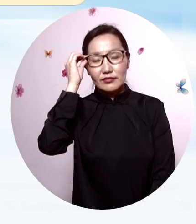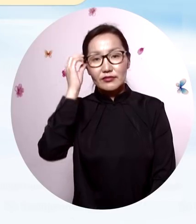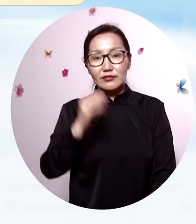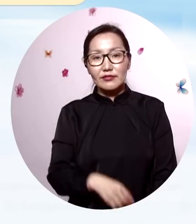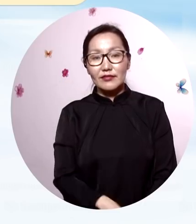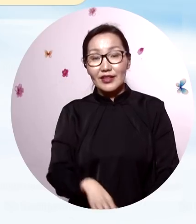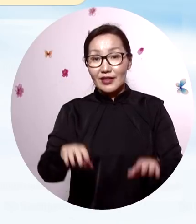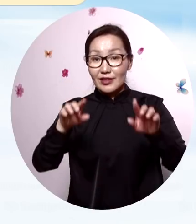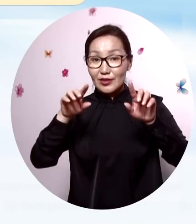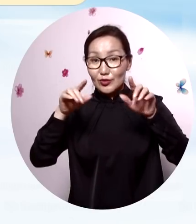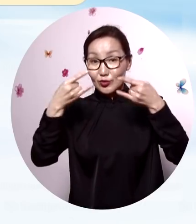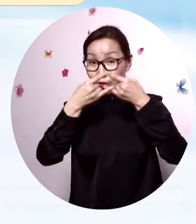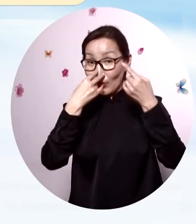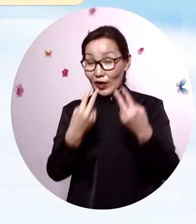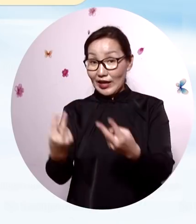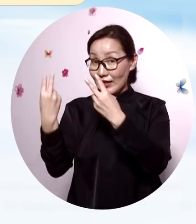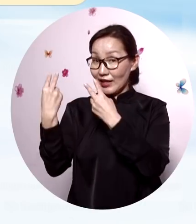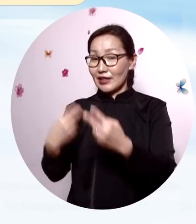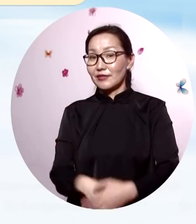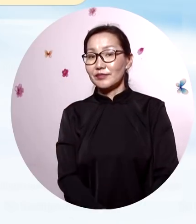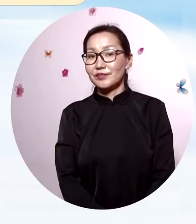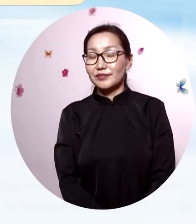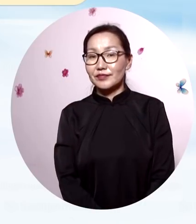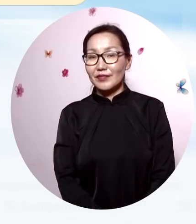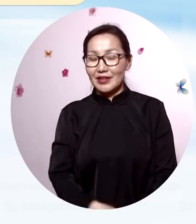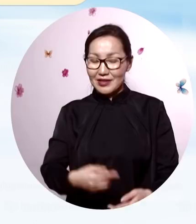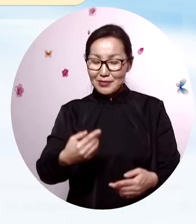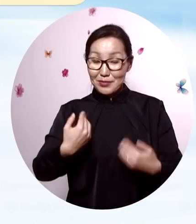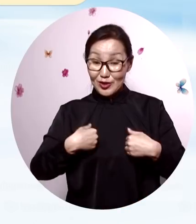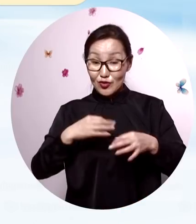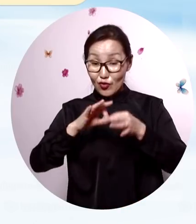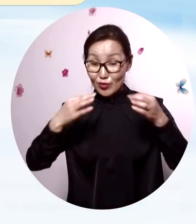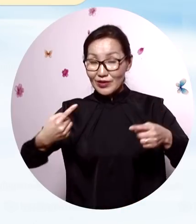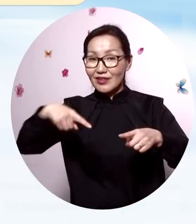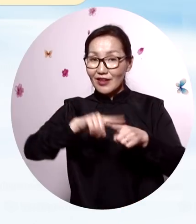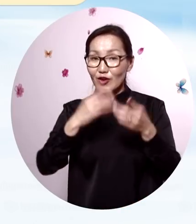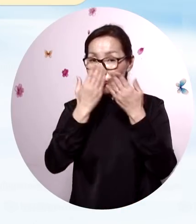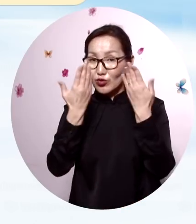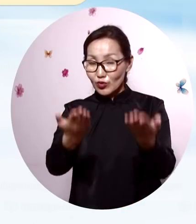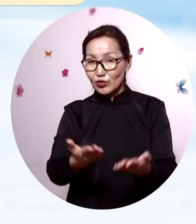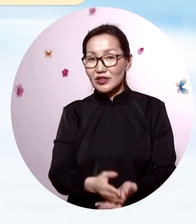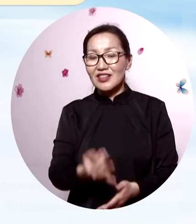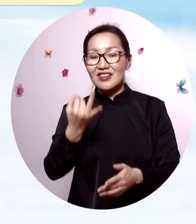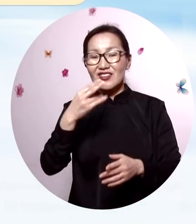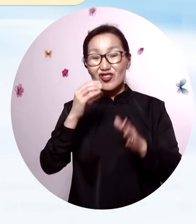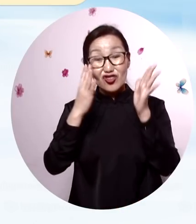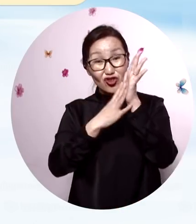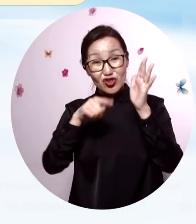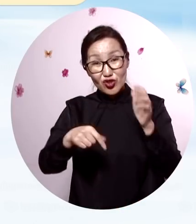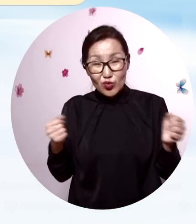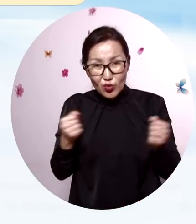дэлгэц рүүгээ хараад дахин ажиллаж болно. Багш нь өгүүлбэрийн дахиж уншъя. Эдэр ёсийн